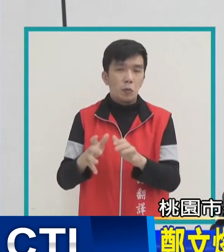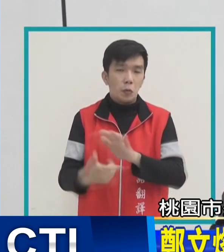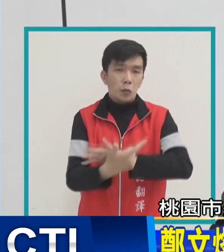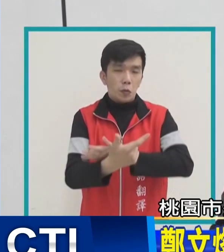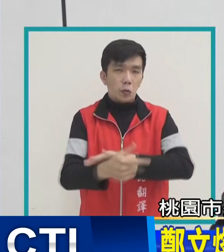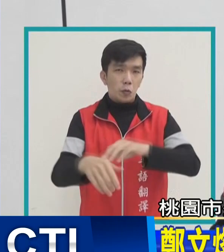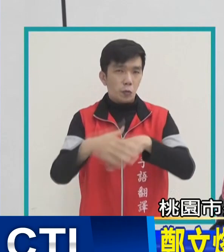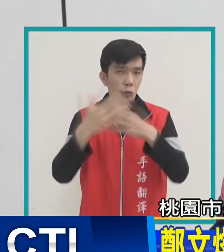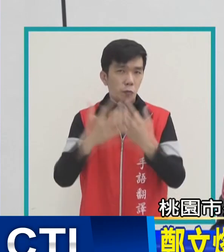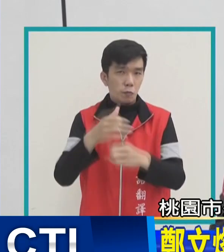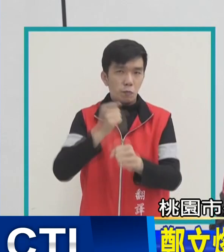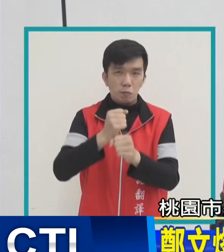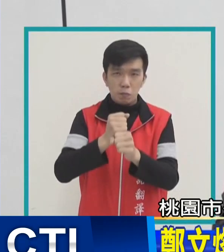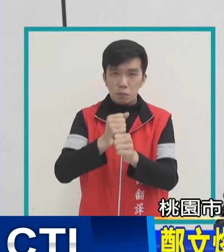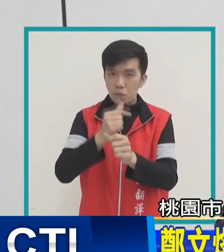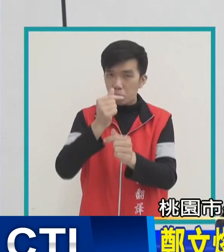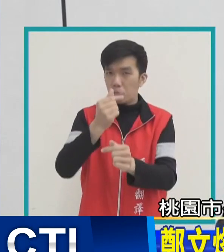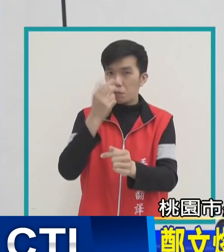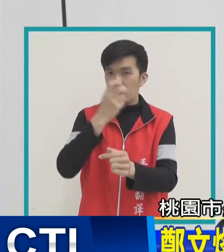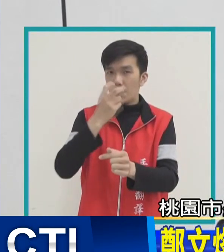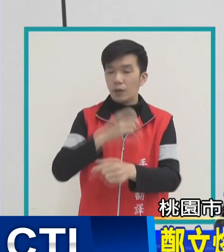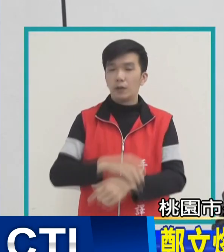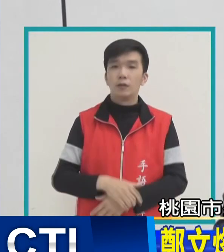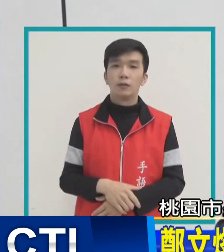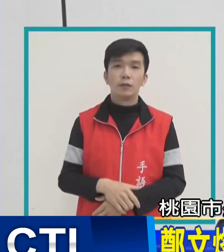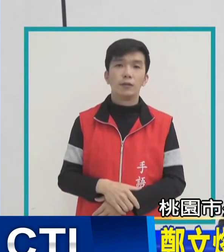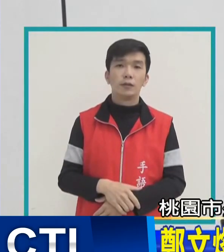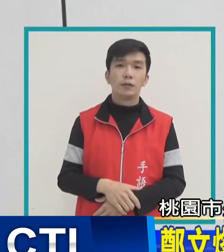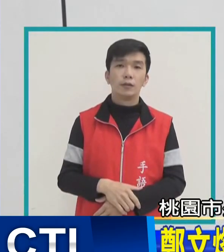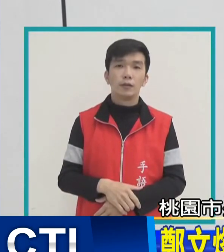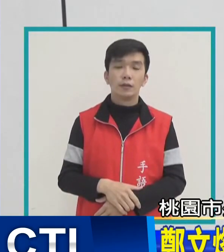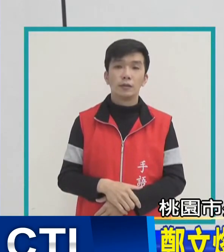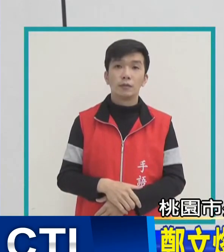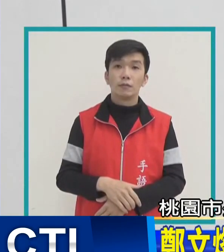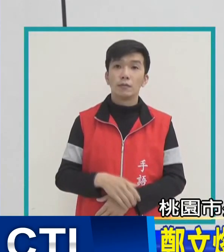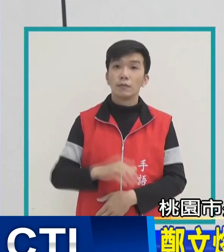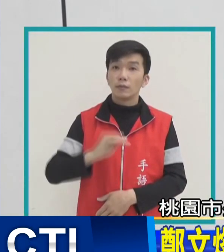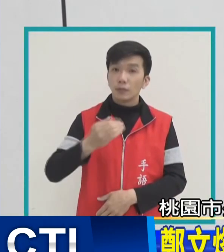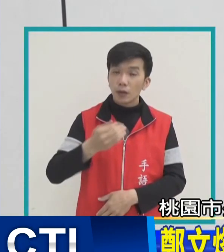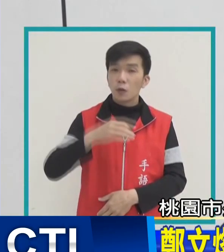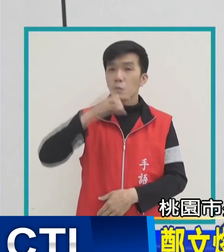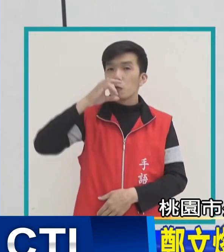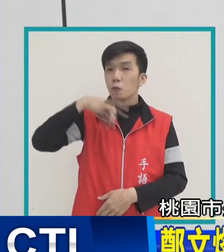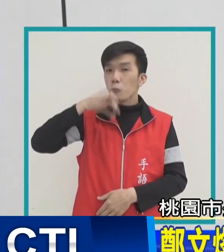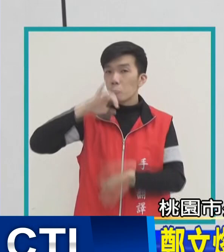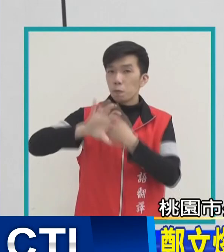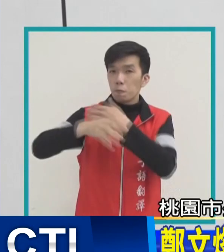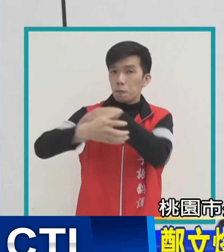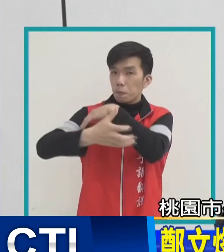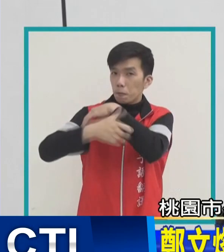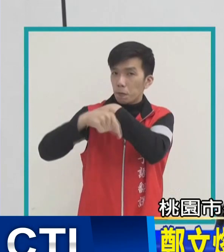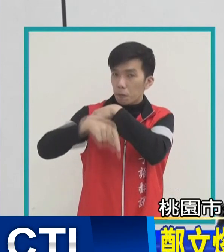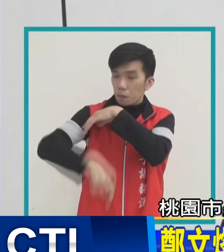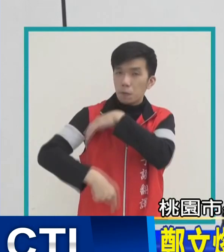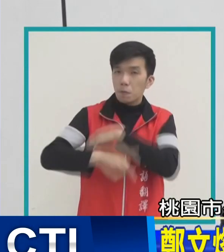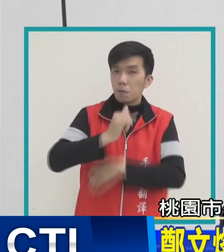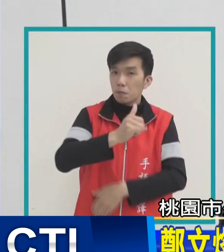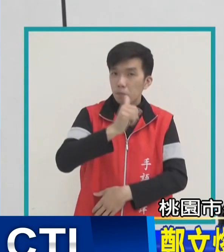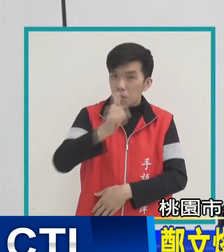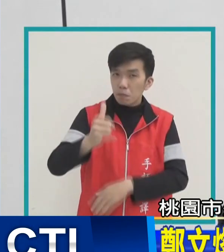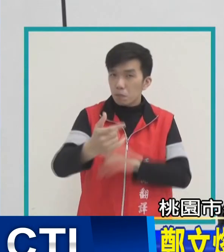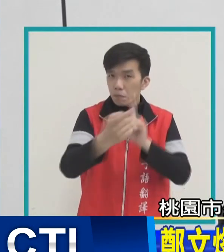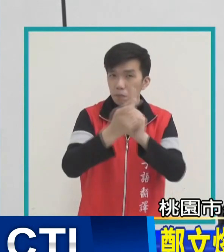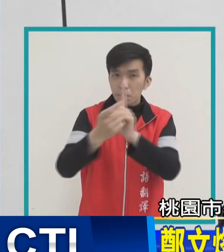筛。那不过针对这个越南籍移工的这个疫调，那我们